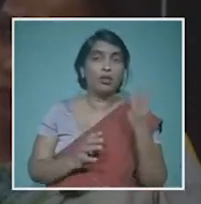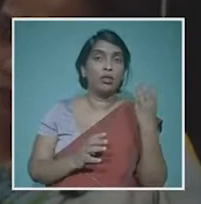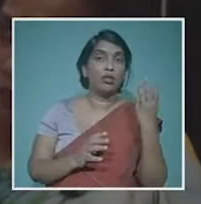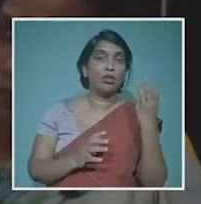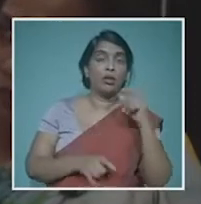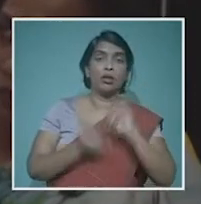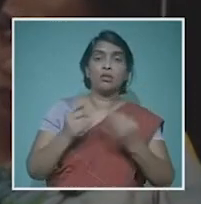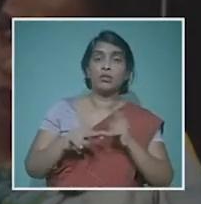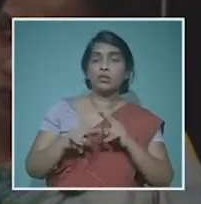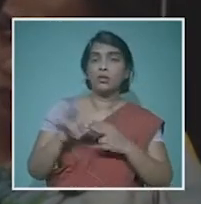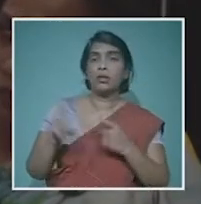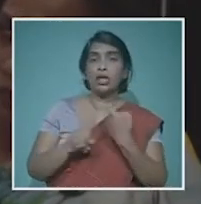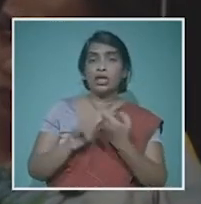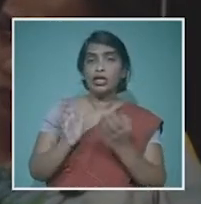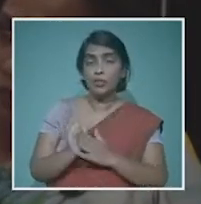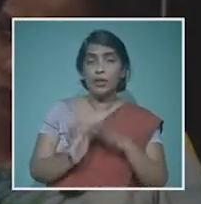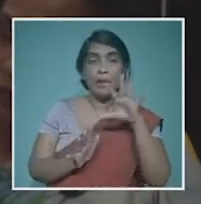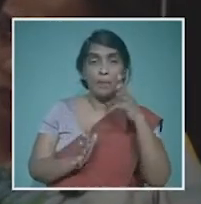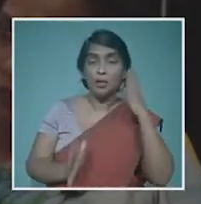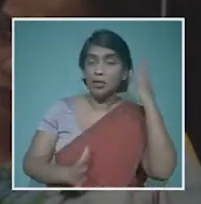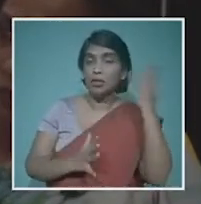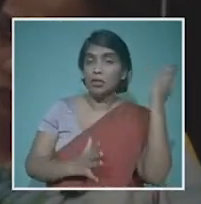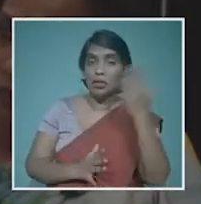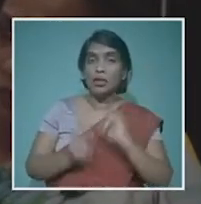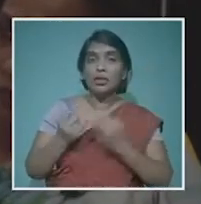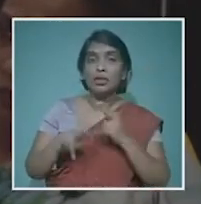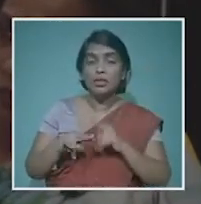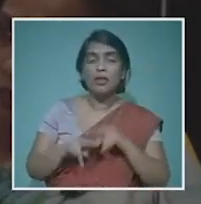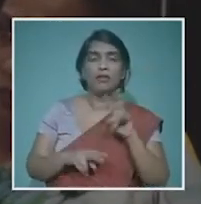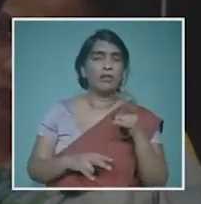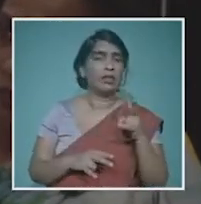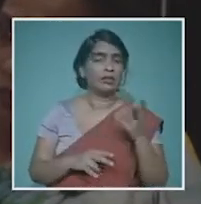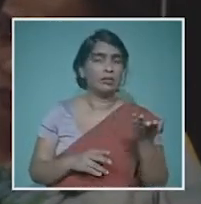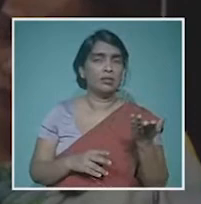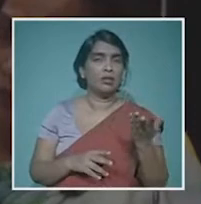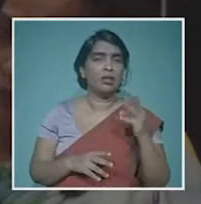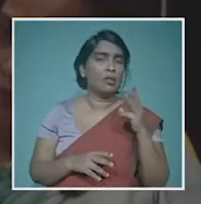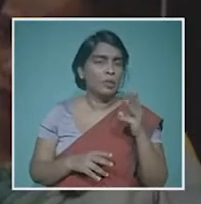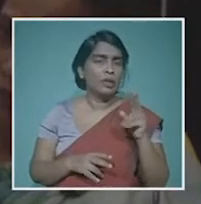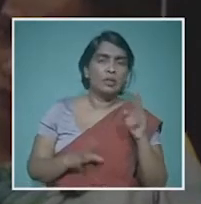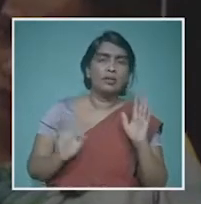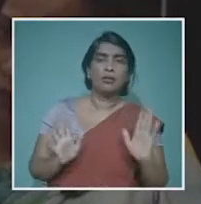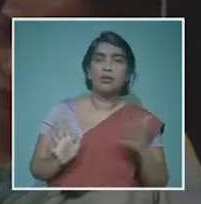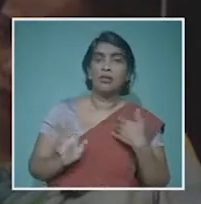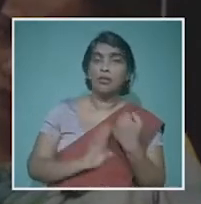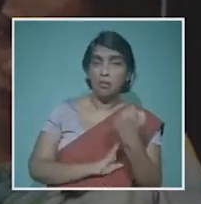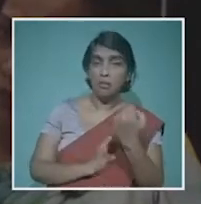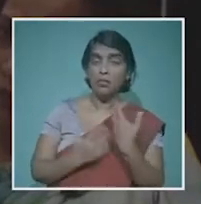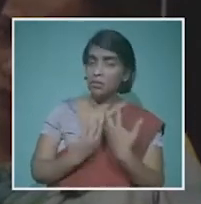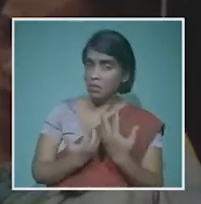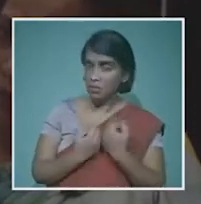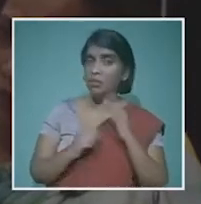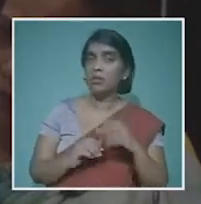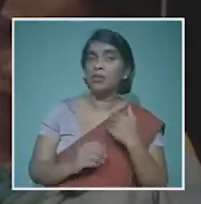ඉන්නවා. කිලෝමීටර 500ක් තියෙන ලෝක රටවල ඉන්නේ සේවකයෝ 200යි 300යි. මේ බලේ අපේ අතේ තියුණොත්